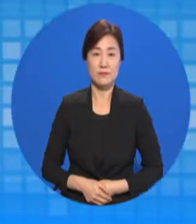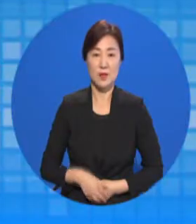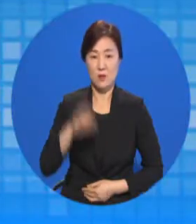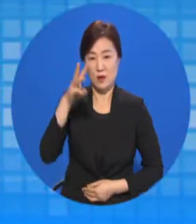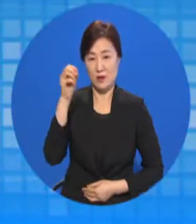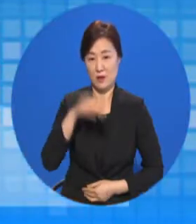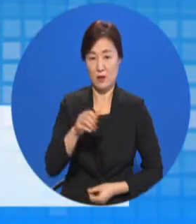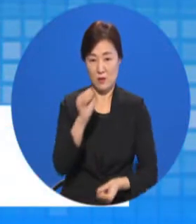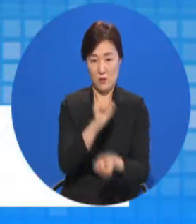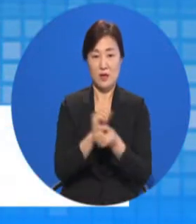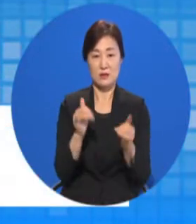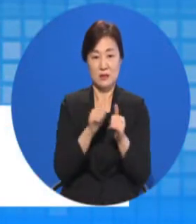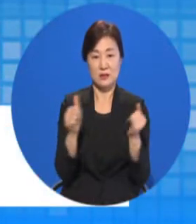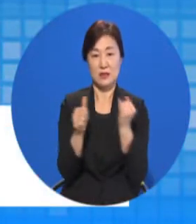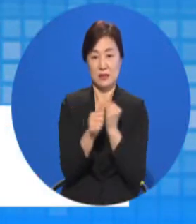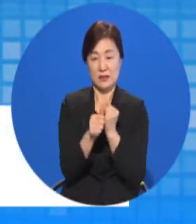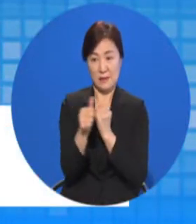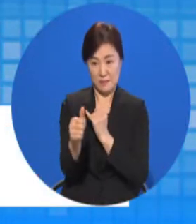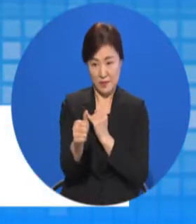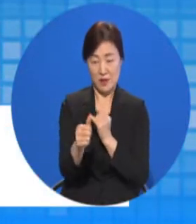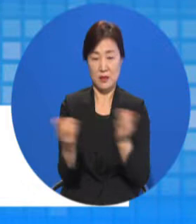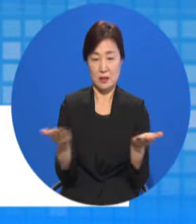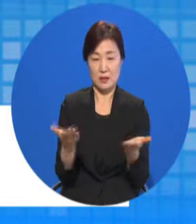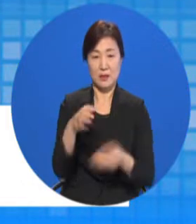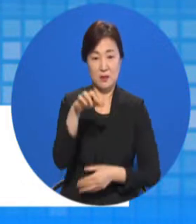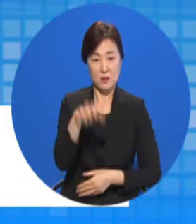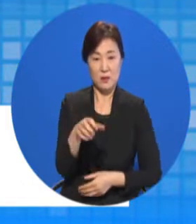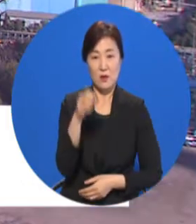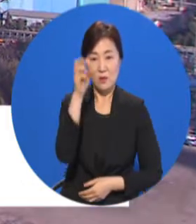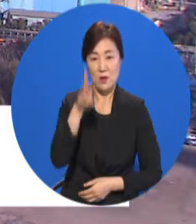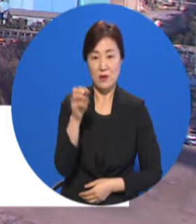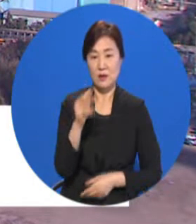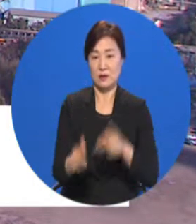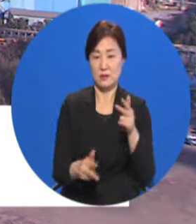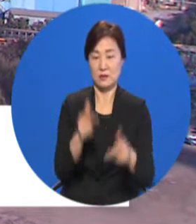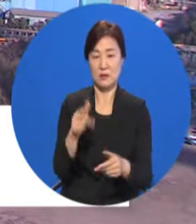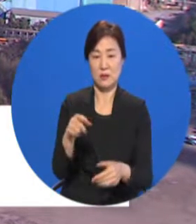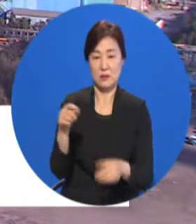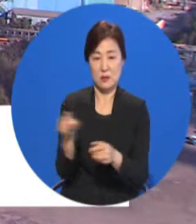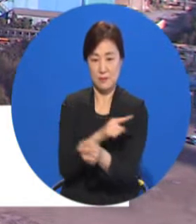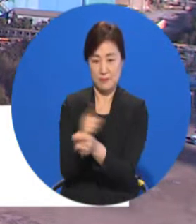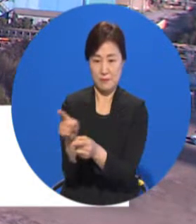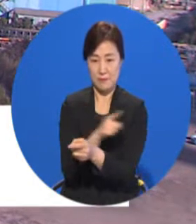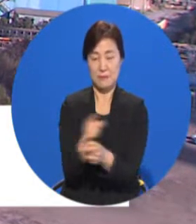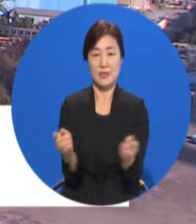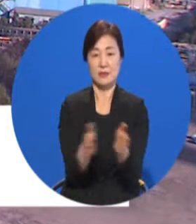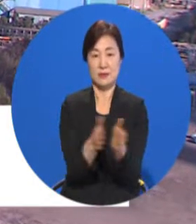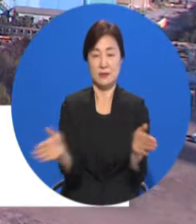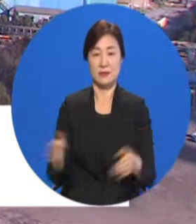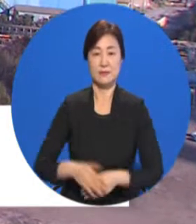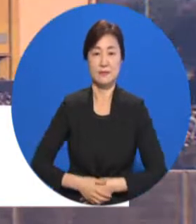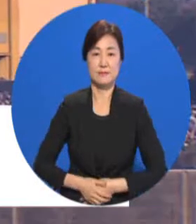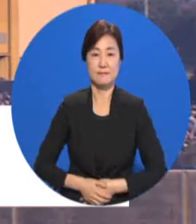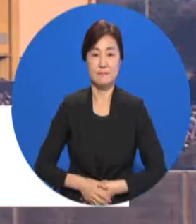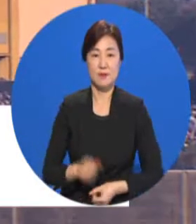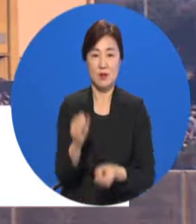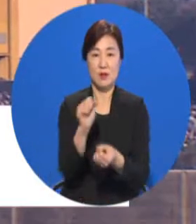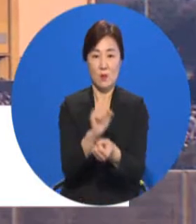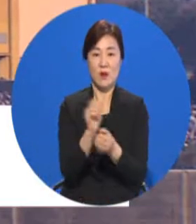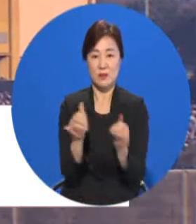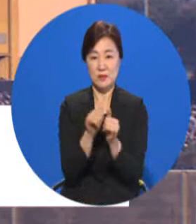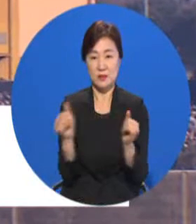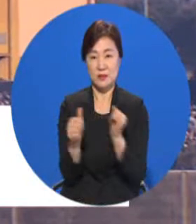광양 확진자의 남편이 근무하던 광양제철소도 방역에 비상이 걸렸습니다. 광양제철소는 확진자의 남편은